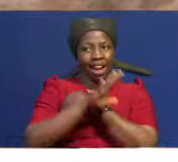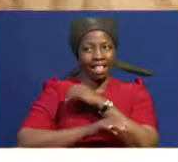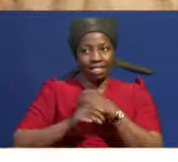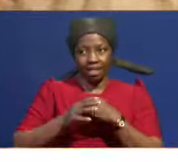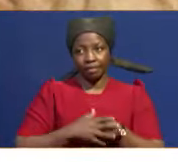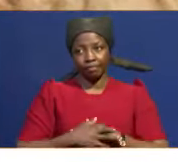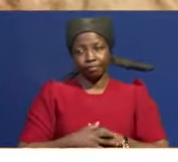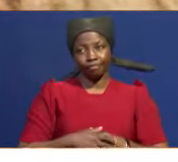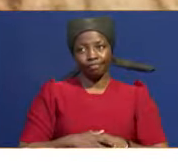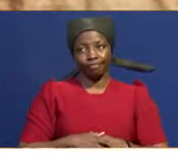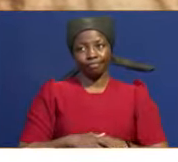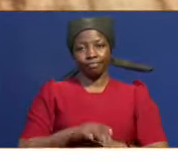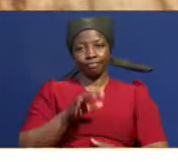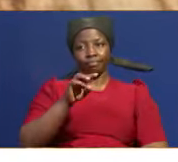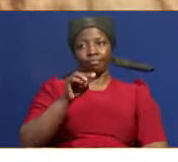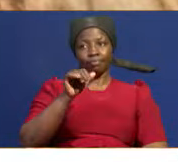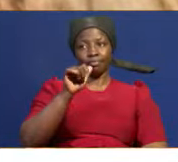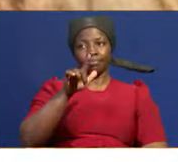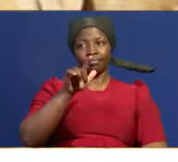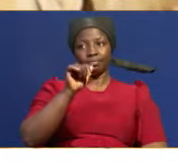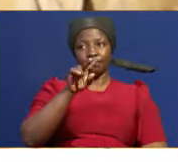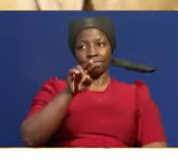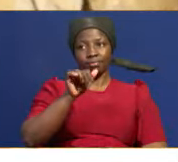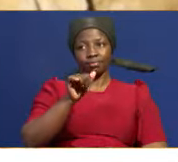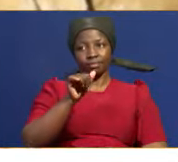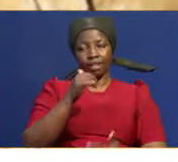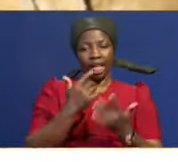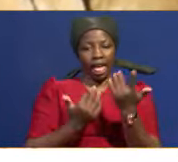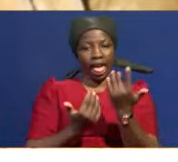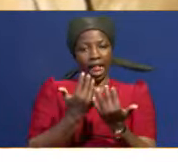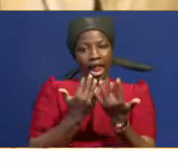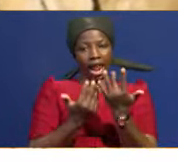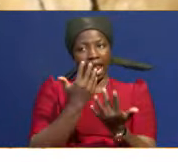Kustaajabisha ya Marafa Hell's Kitchen,